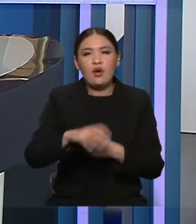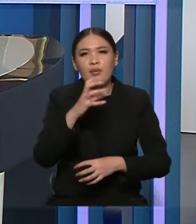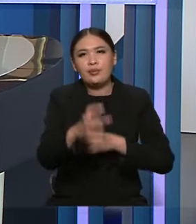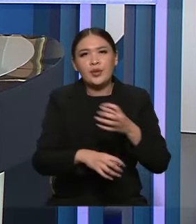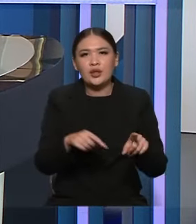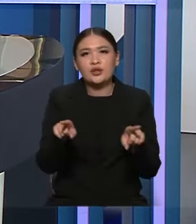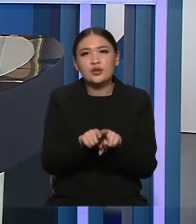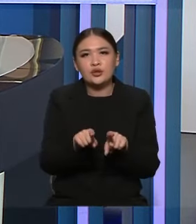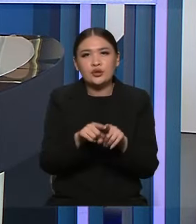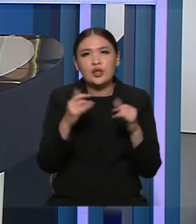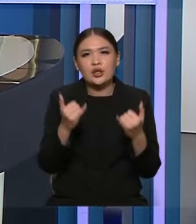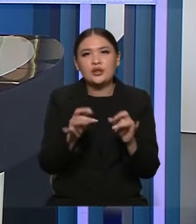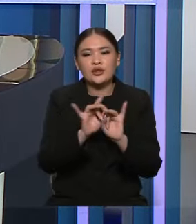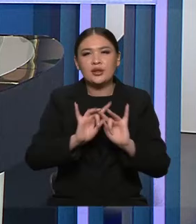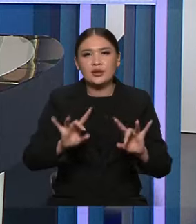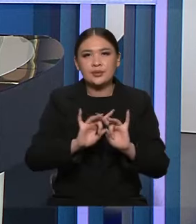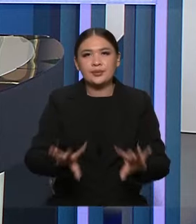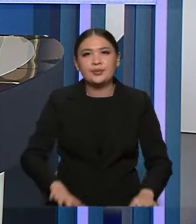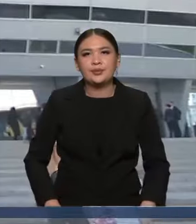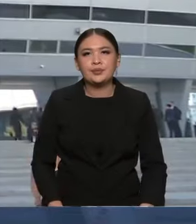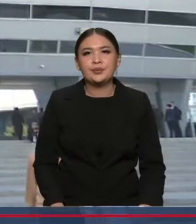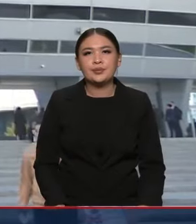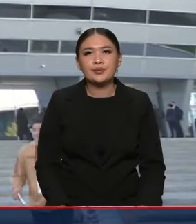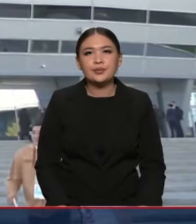и мой коллега Иргали Рамазанулы.